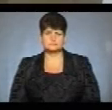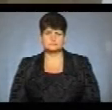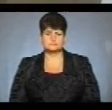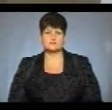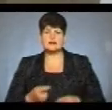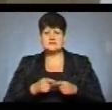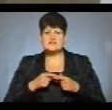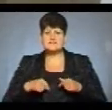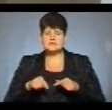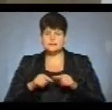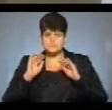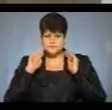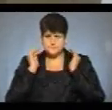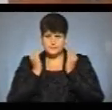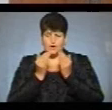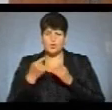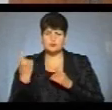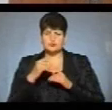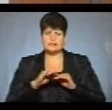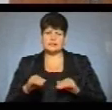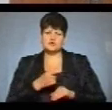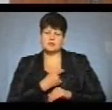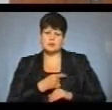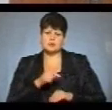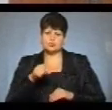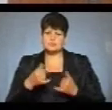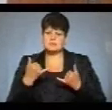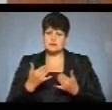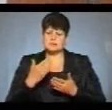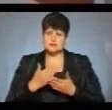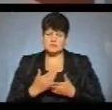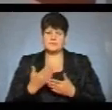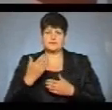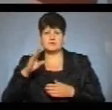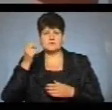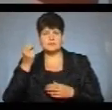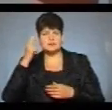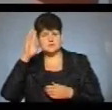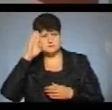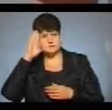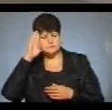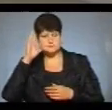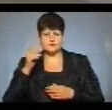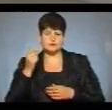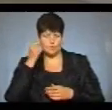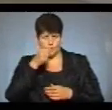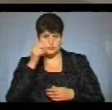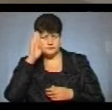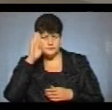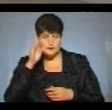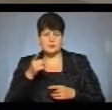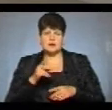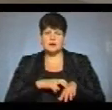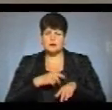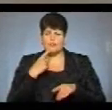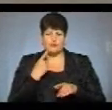Це відділення інтенсивної терапії обласної дитячої лікарні. Тут зараз перебуває 12-річний Микола Трофимчук. Лікар Ярослав Головатий каже,